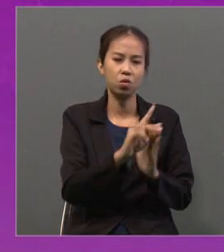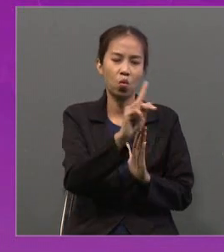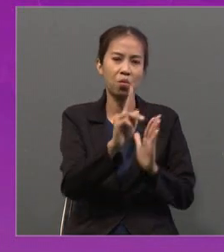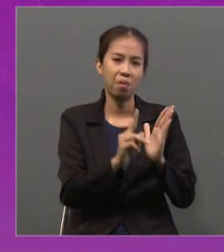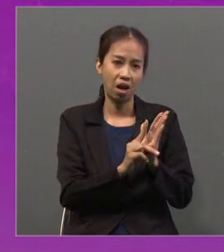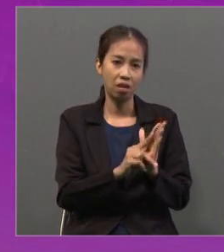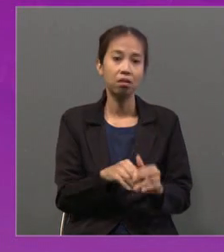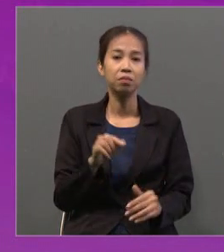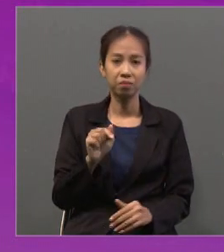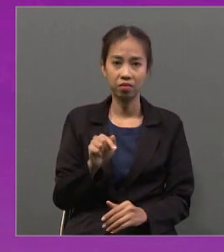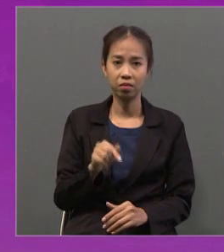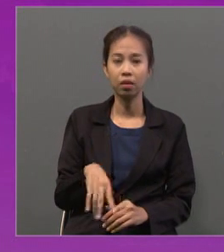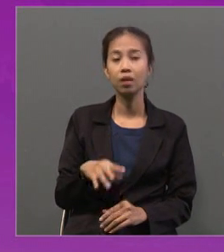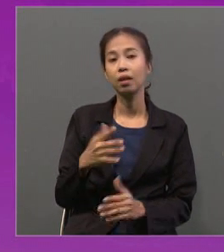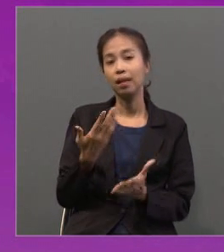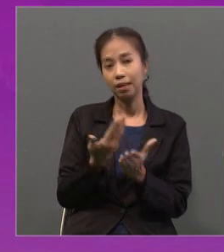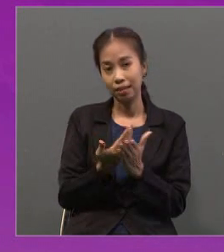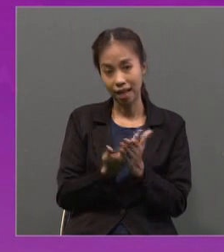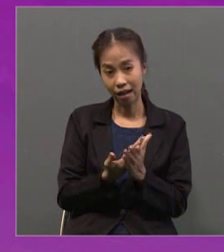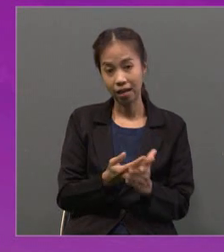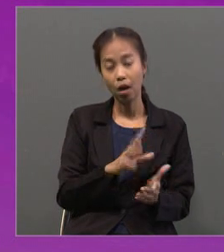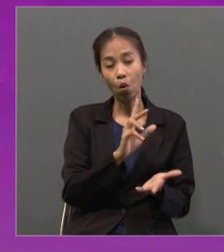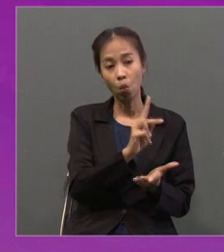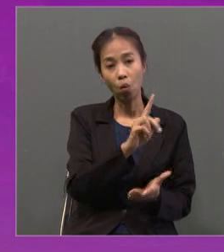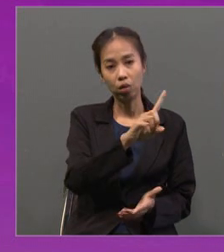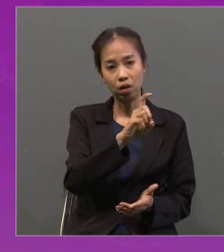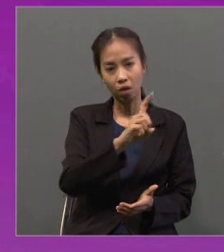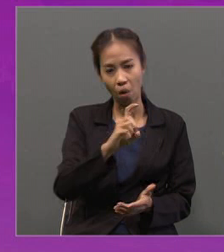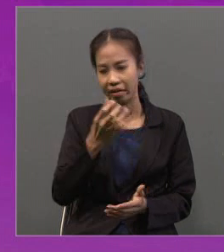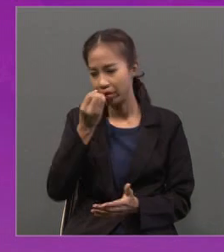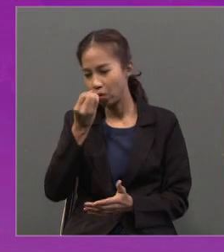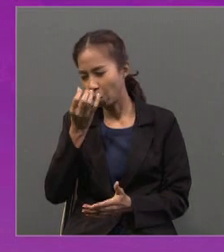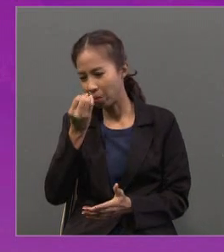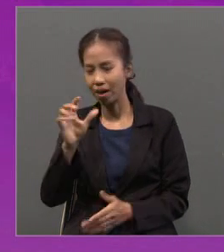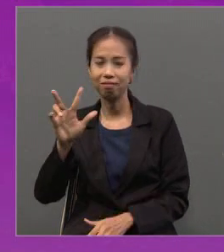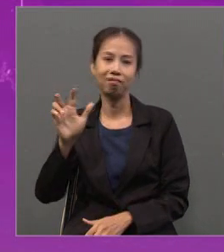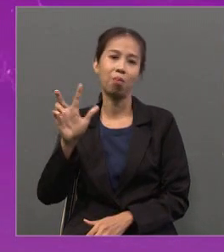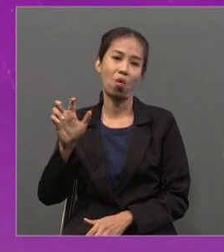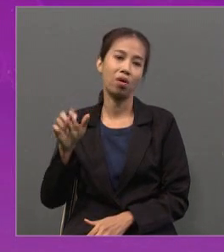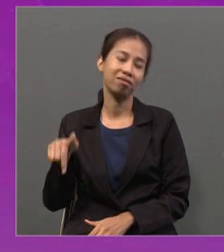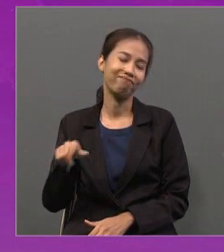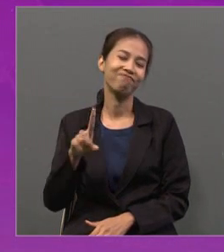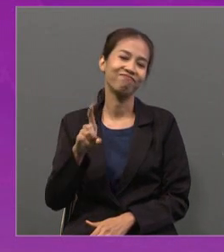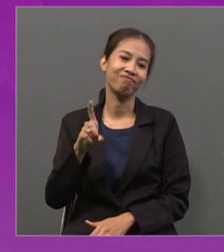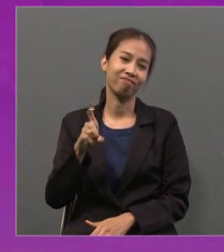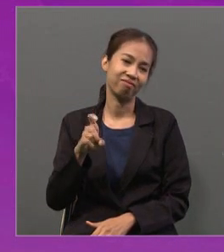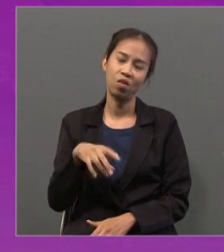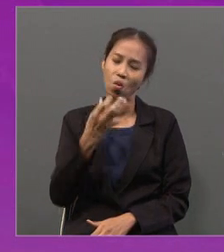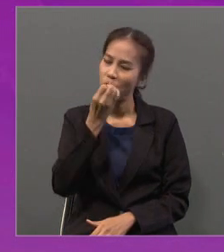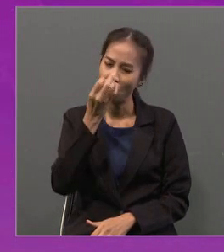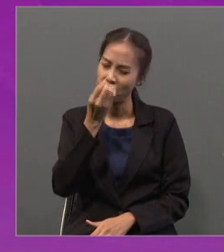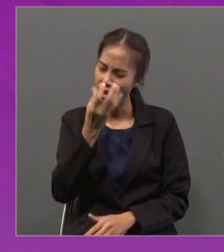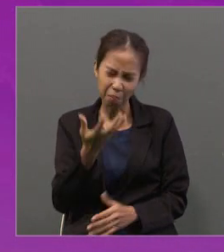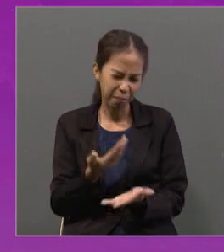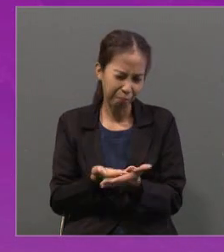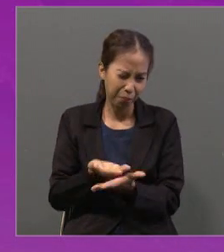ใช่ร้อยละร้อยนะแต่อันเนี้ยร้อยละ300ต่อปีค่ะมันหลายเท่าตัวแล้วค่ะมันเยอะมากทีเดียวเรียกได้ว่าดอกเบี้ยเนี่ยมันท